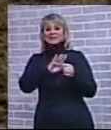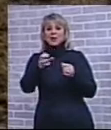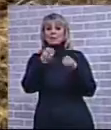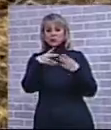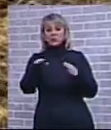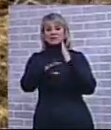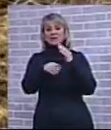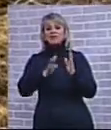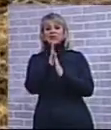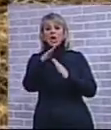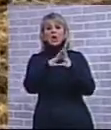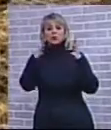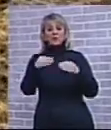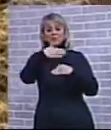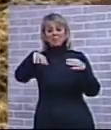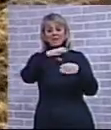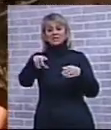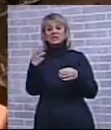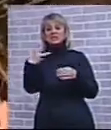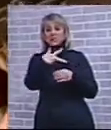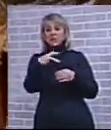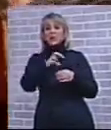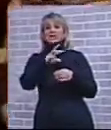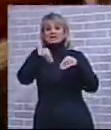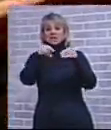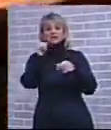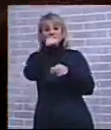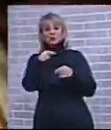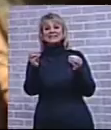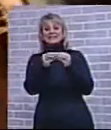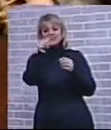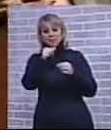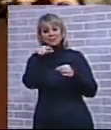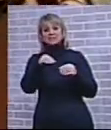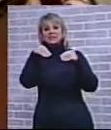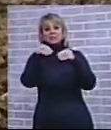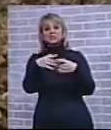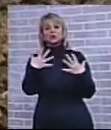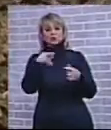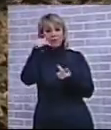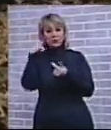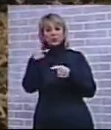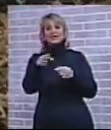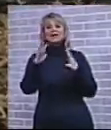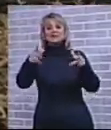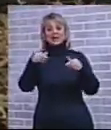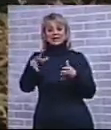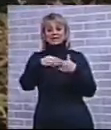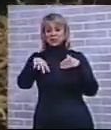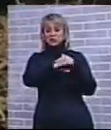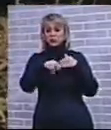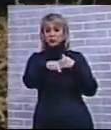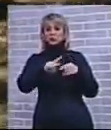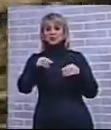неприхотливое дерево выращивают огромными партиями – 3 миллиона саженцев в год. Этим по 10 месяцев для посадки уже подходят. Трактор размягчает почву,